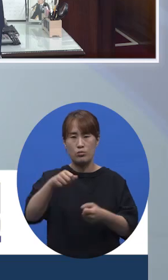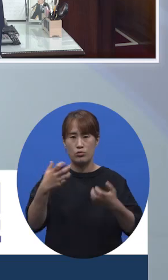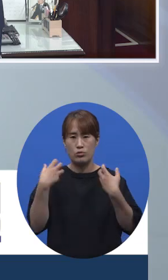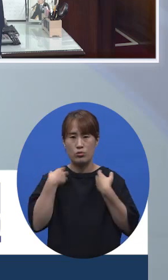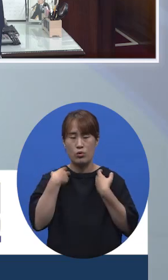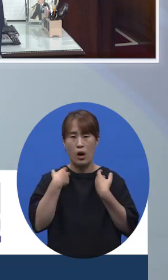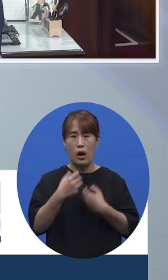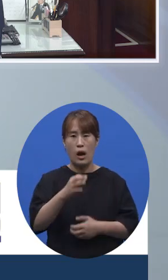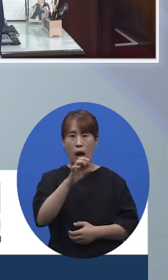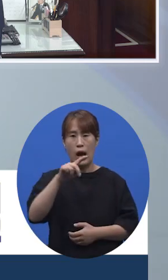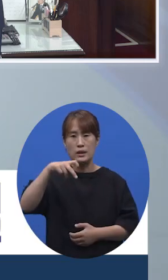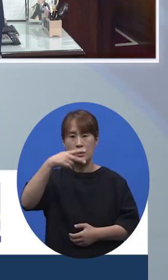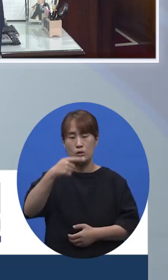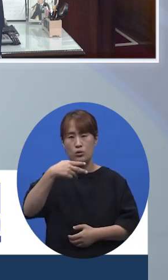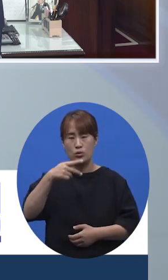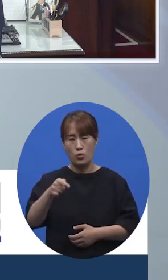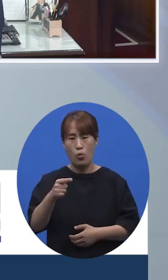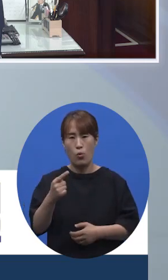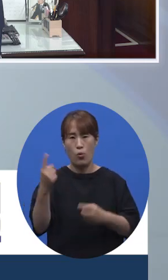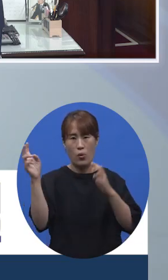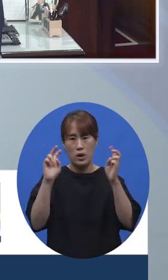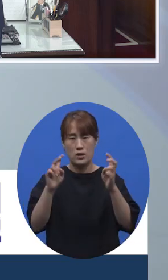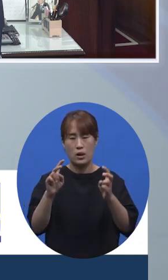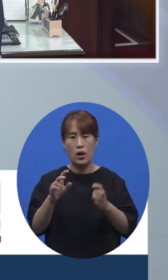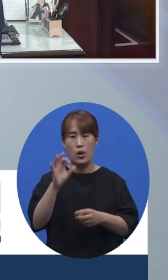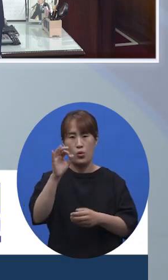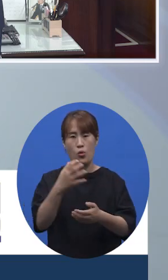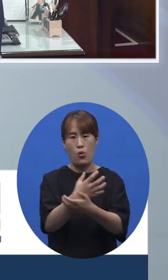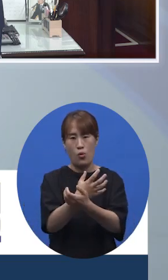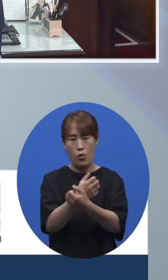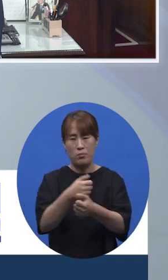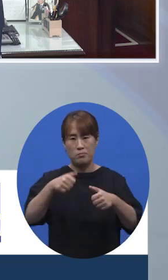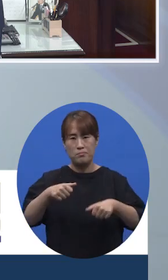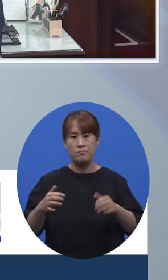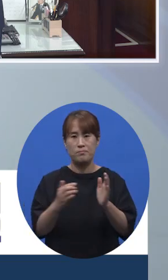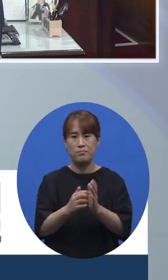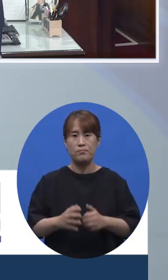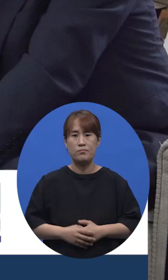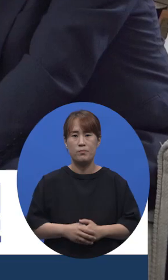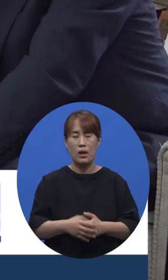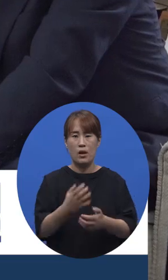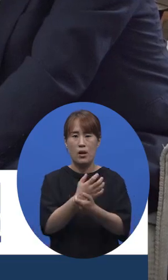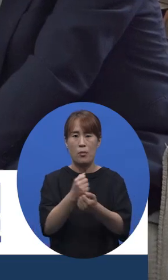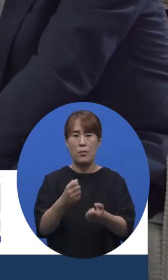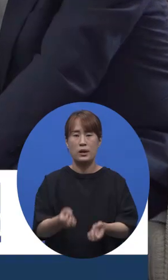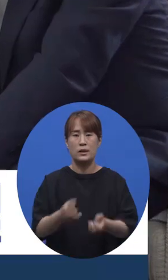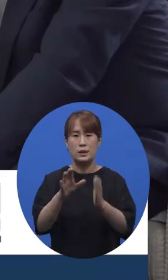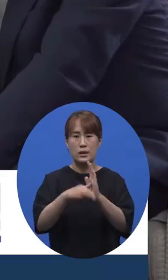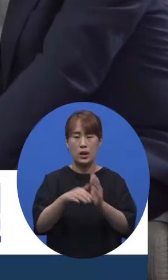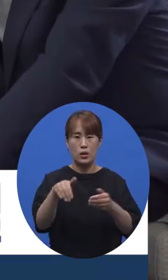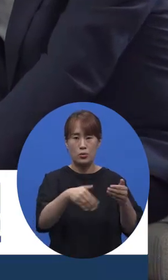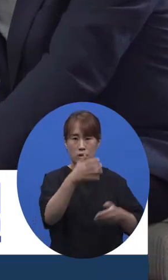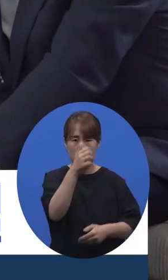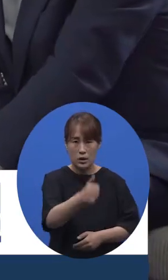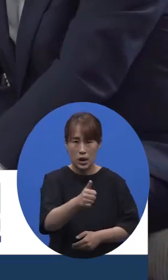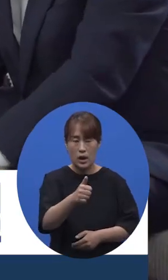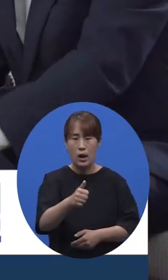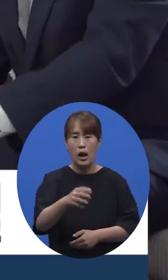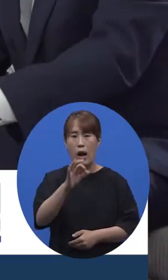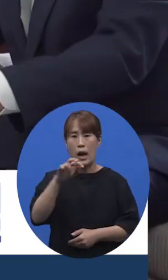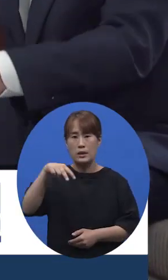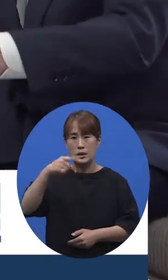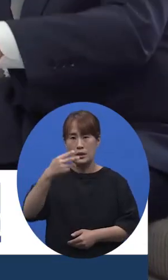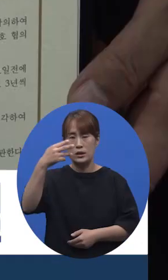충청북도와 주식회사 아스트로 제네시스가 투자협약을 체결했습니다 협약식에는 이시종 지사